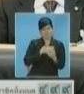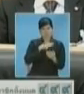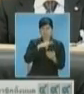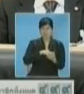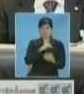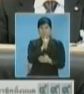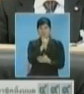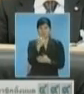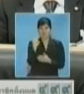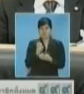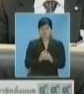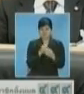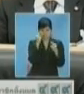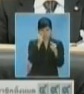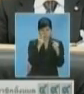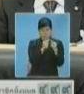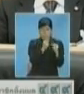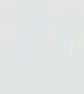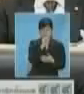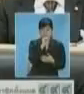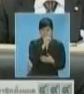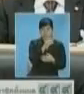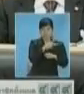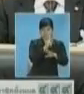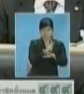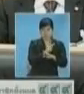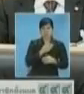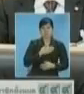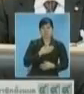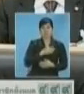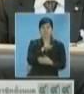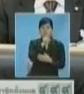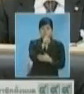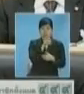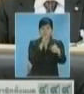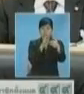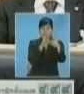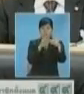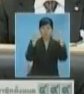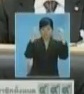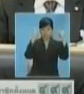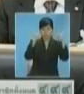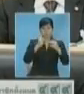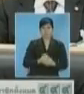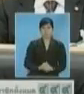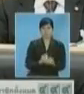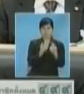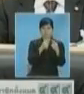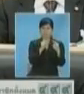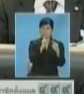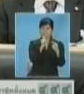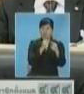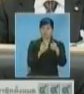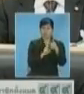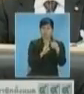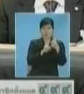ไม่ได้เข้าร่วมการประชุมสภาผู้แทนราษฎรดิฉันถามนายกรัฐมนตรีแต่ว่าท่านรองน